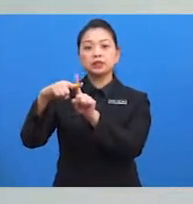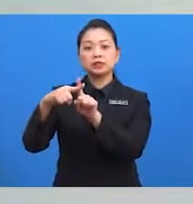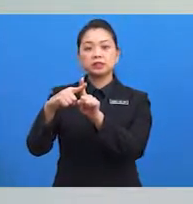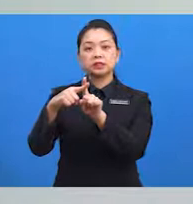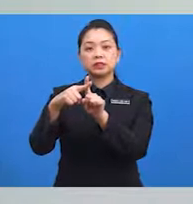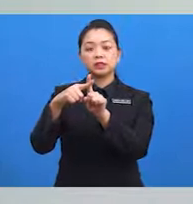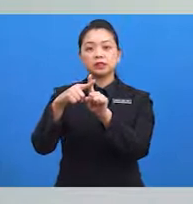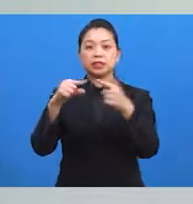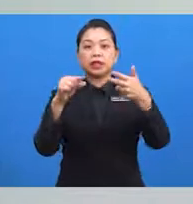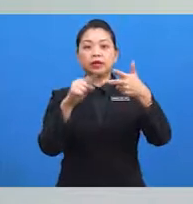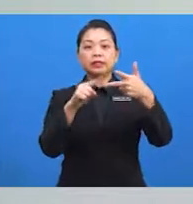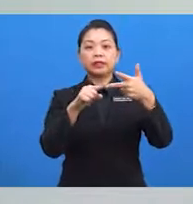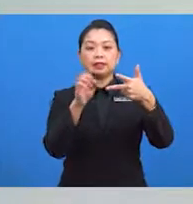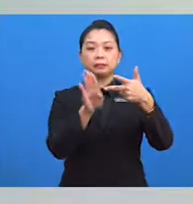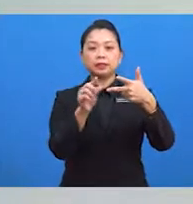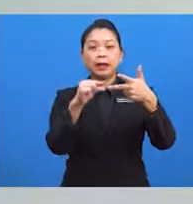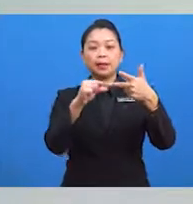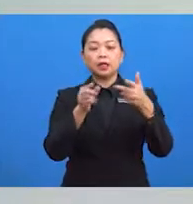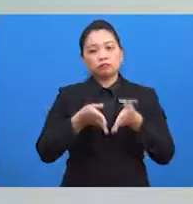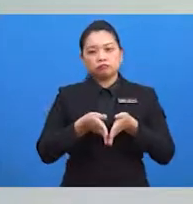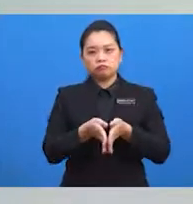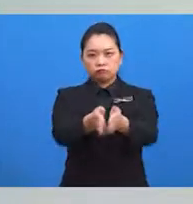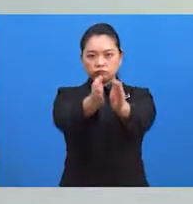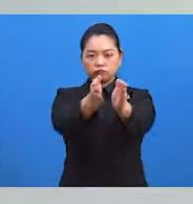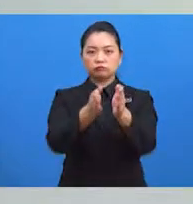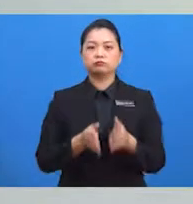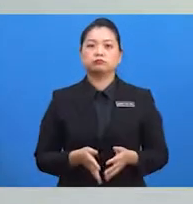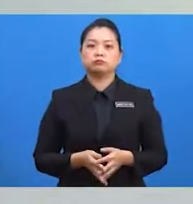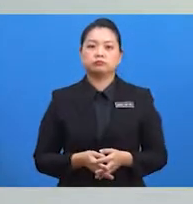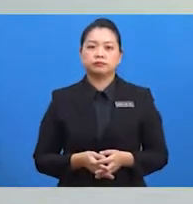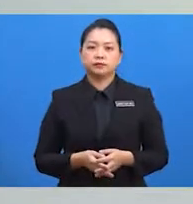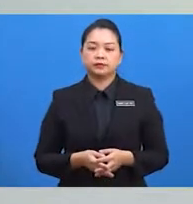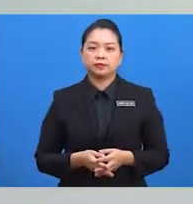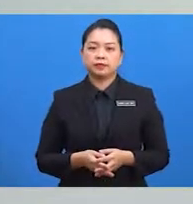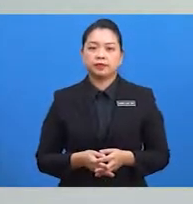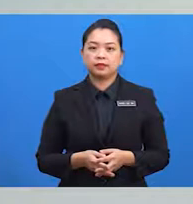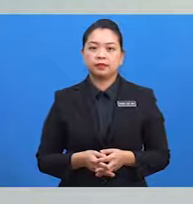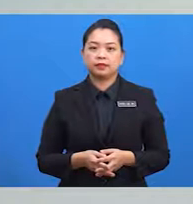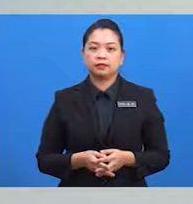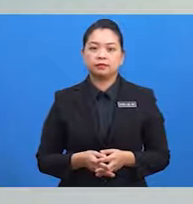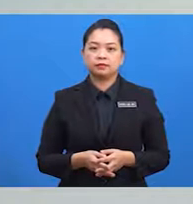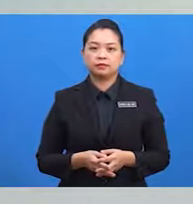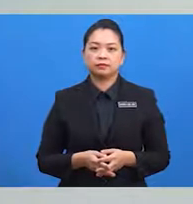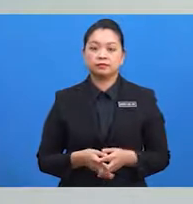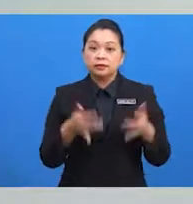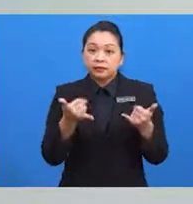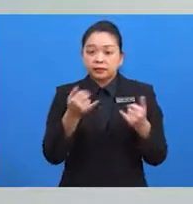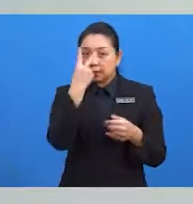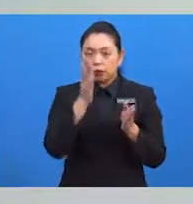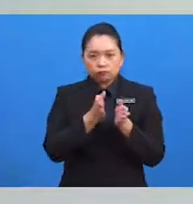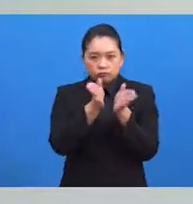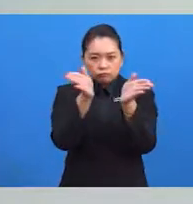bergerak lurus keenam pemasangan oleh medan